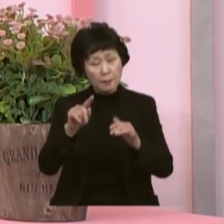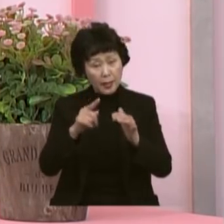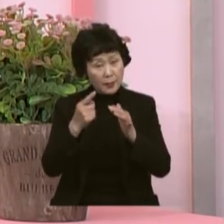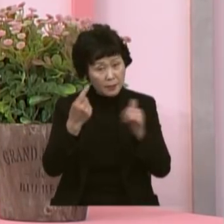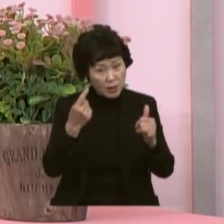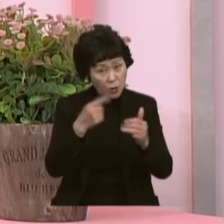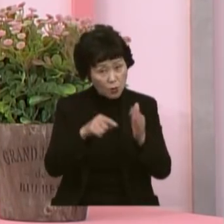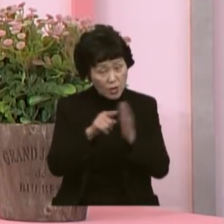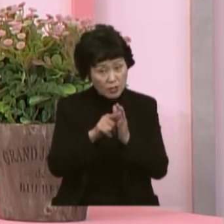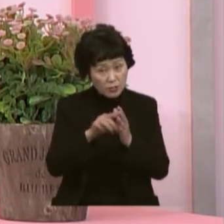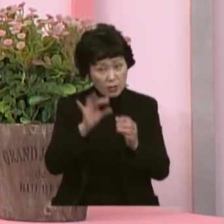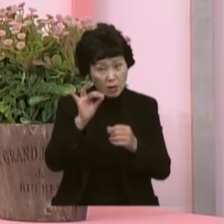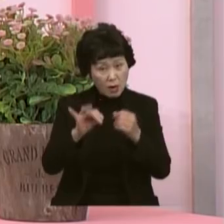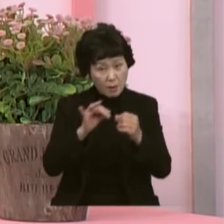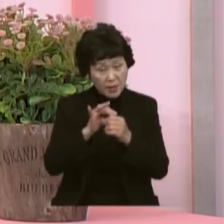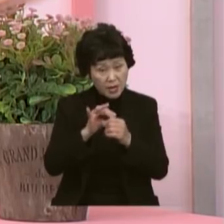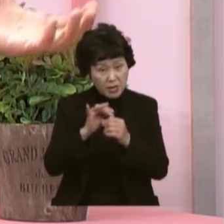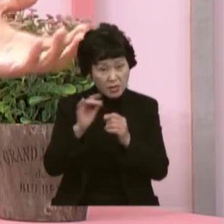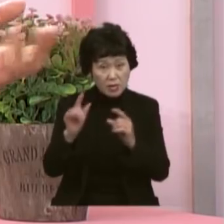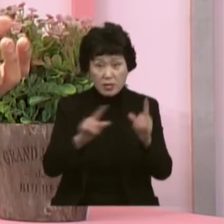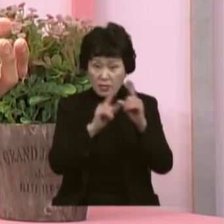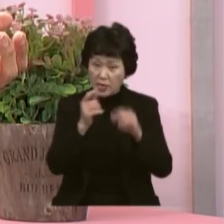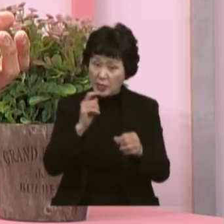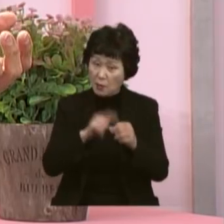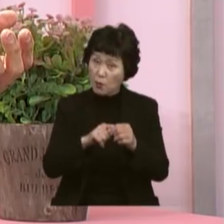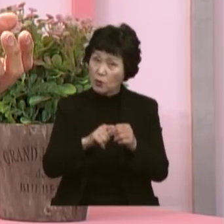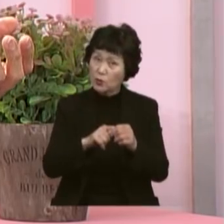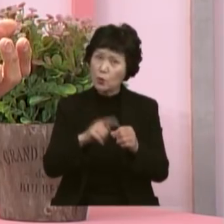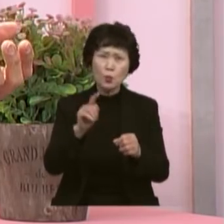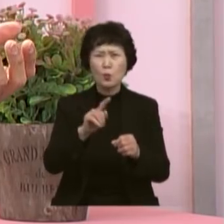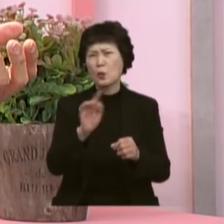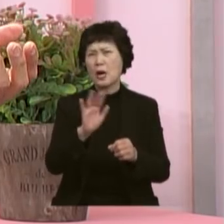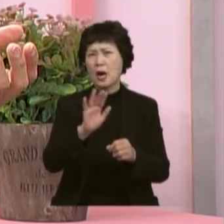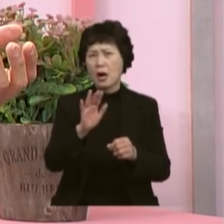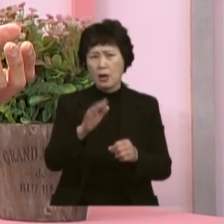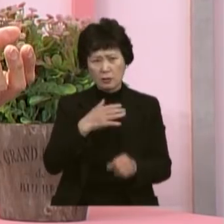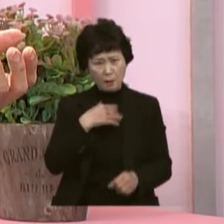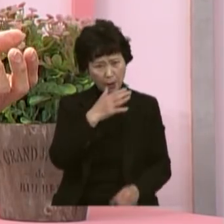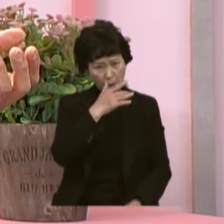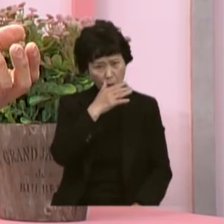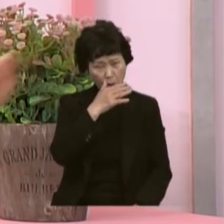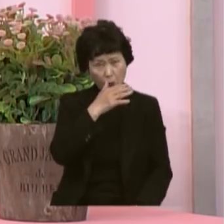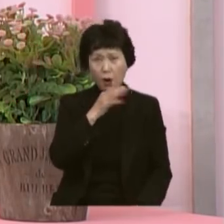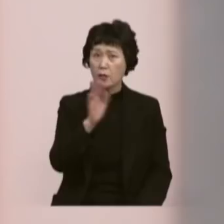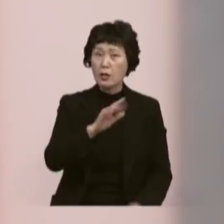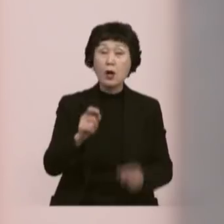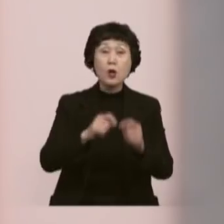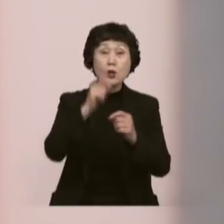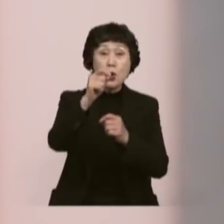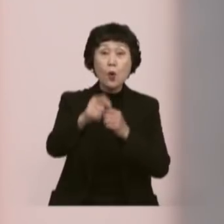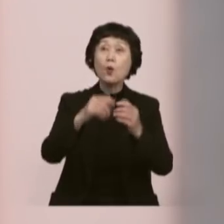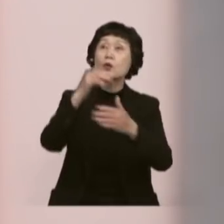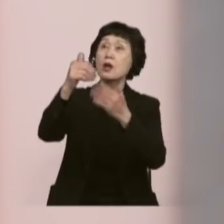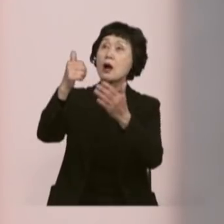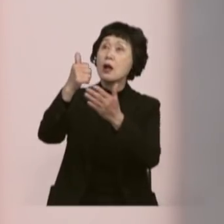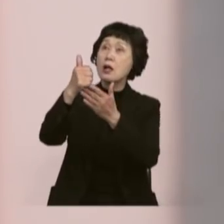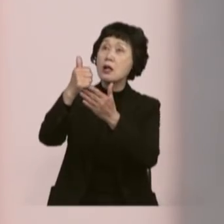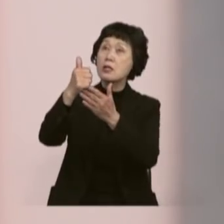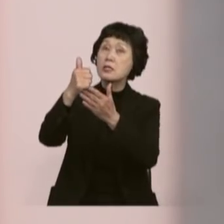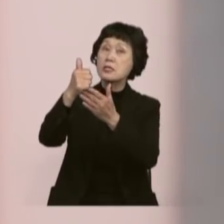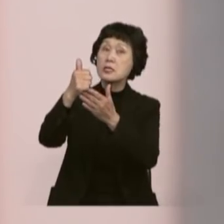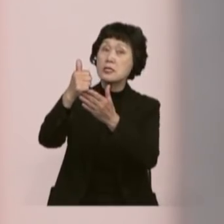많이 벌고 유명해서 큰 극장에서 오페라 가수 한다고 해? 내가 바보야? 난 영원한 하나님을